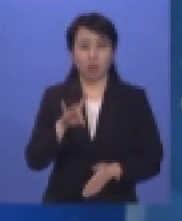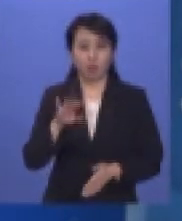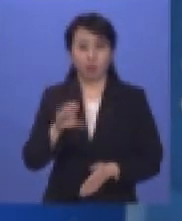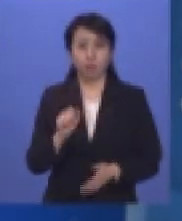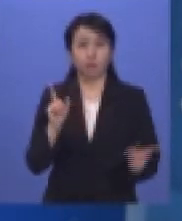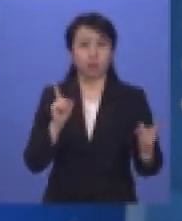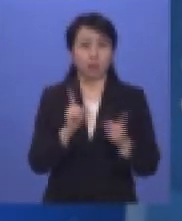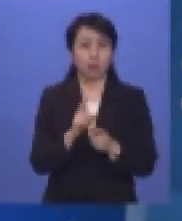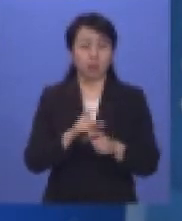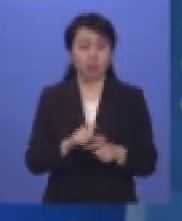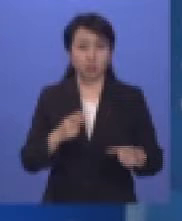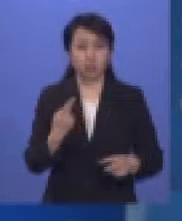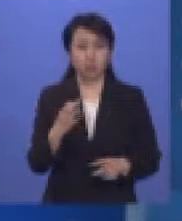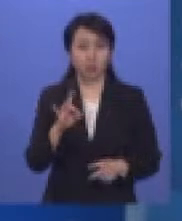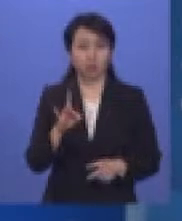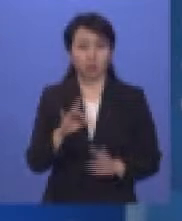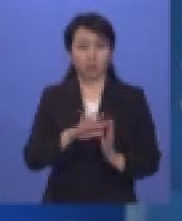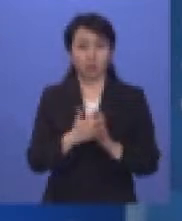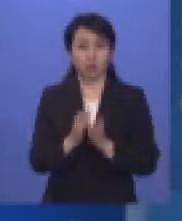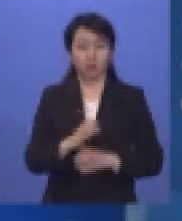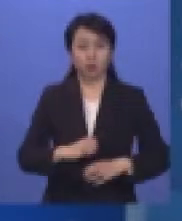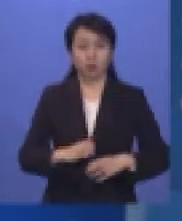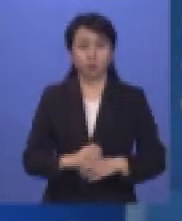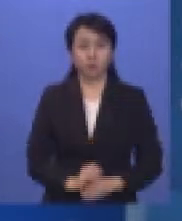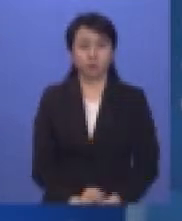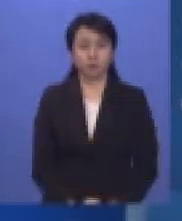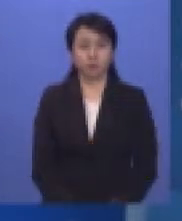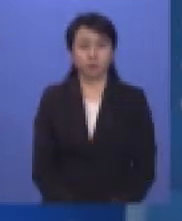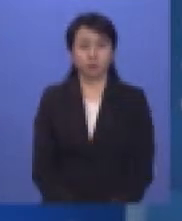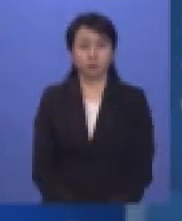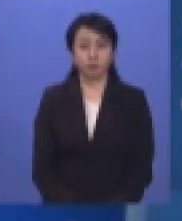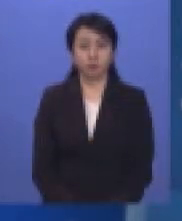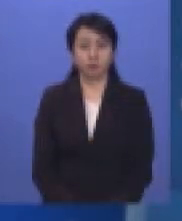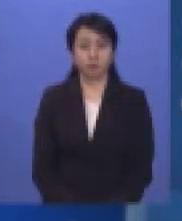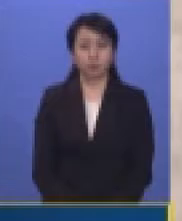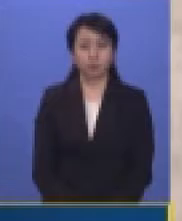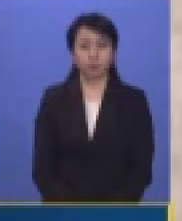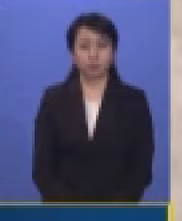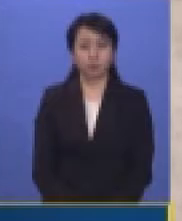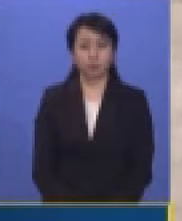Лавровка-Келеровка-Тайнша-Чкалово и встретился с жителями Чкаловского сельского округа. С подробностями наш корреспондент.